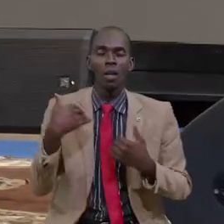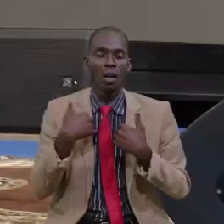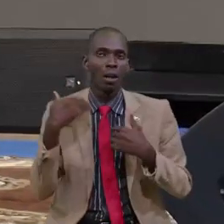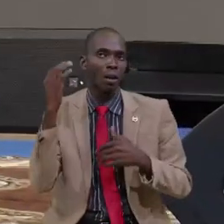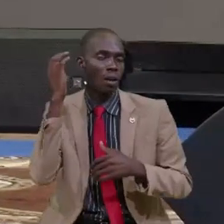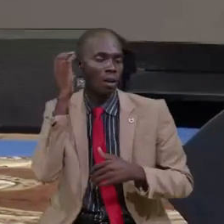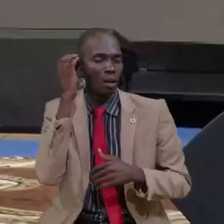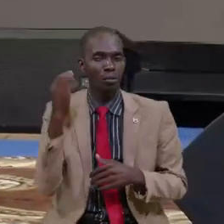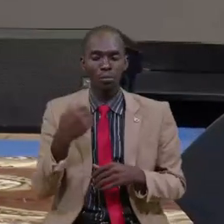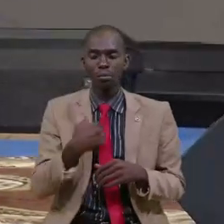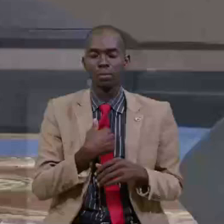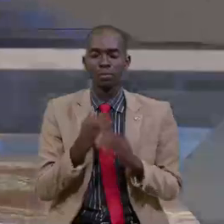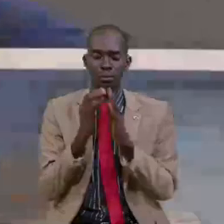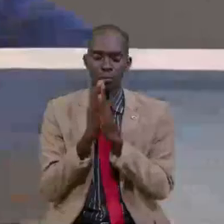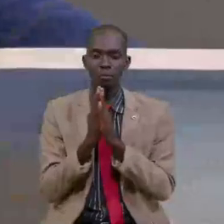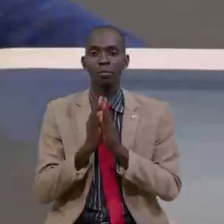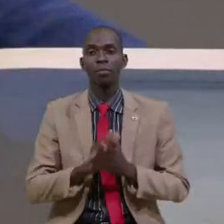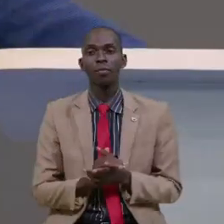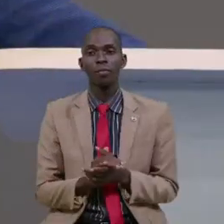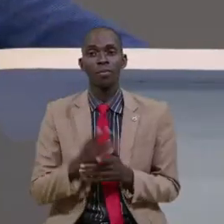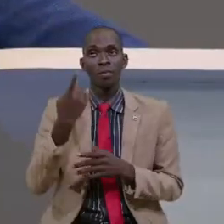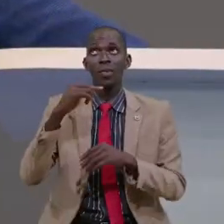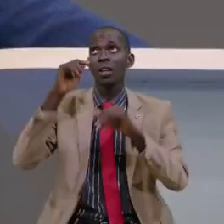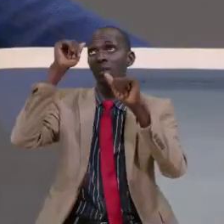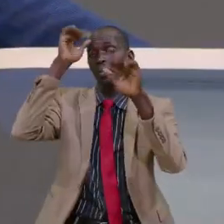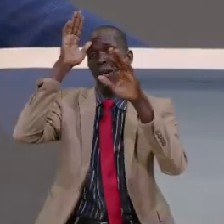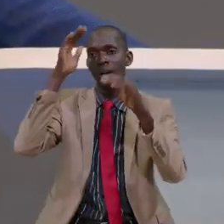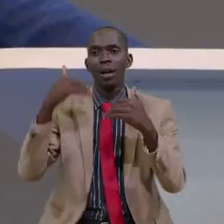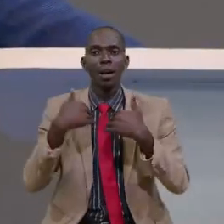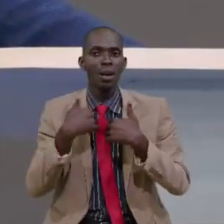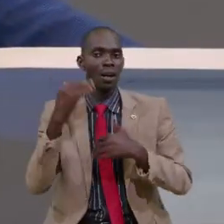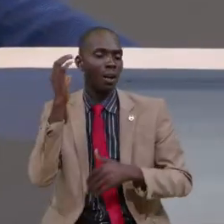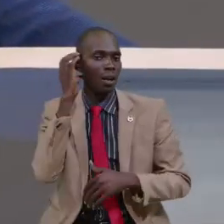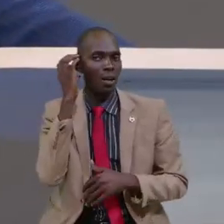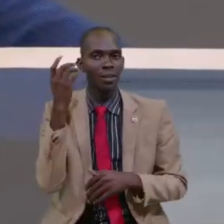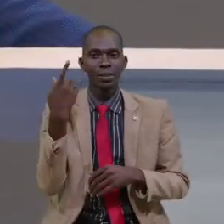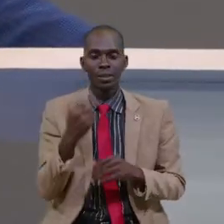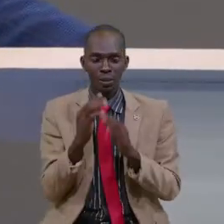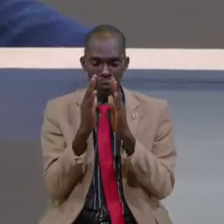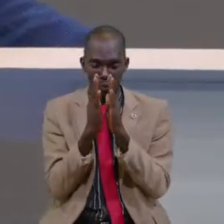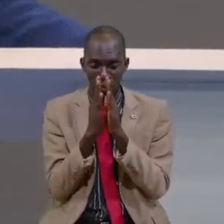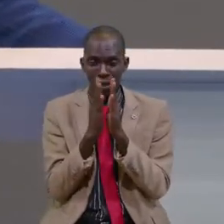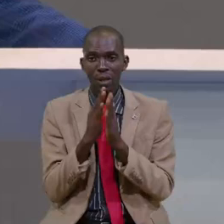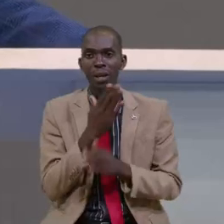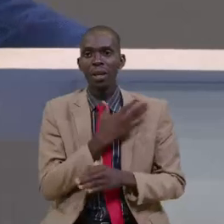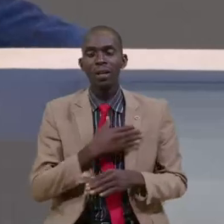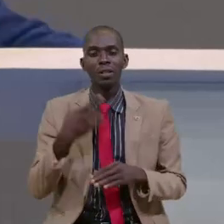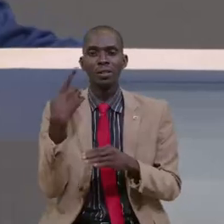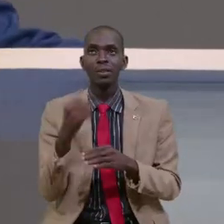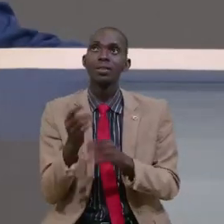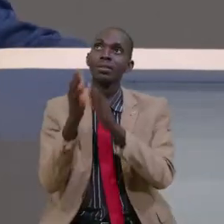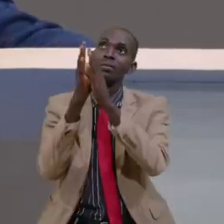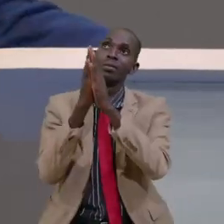tu m'as exaucé. » Le Père a exaucé la prière